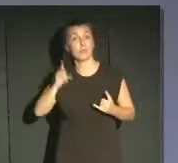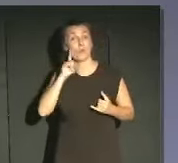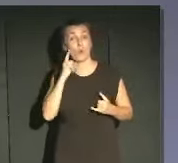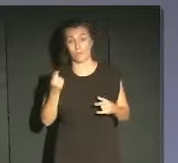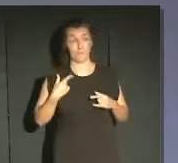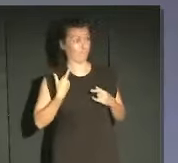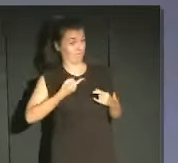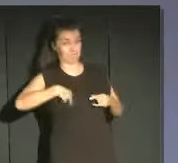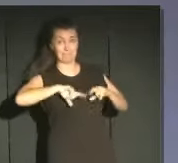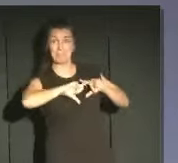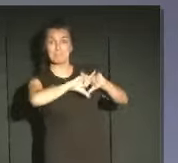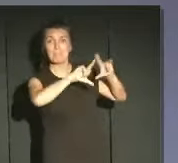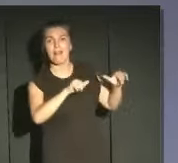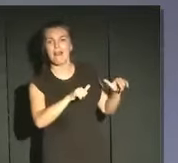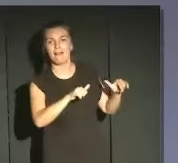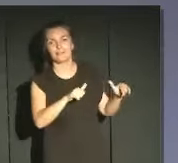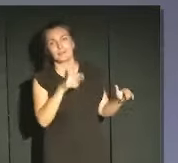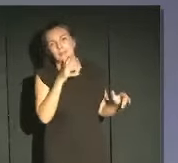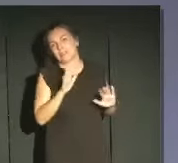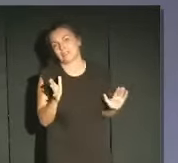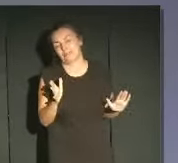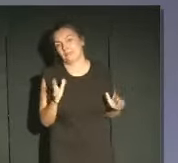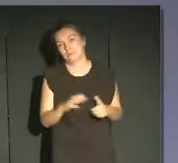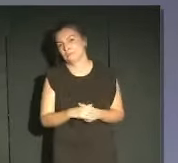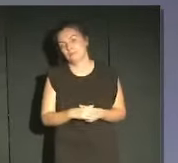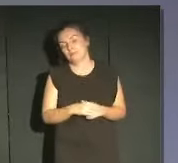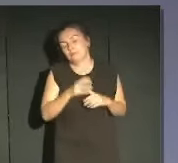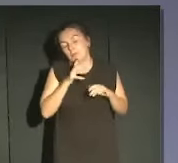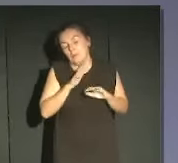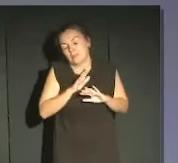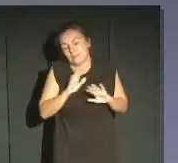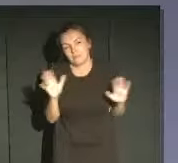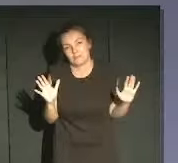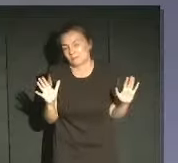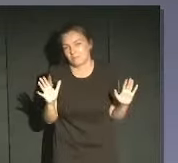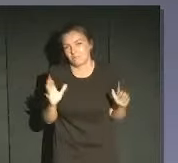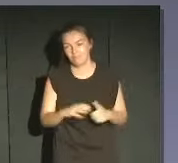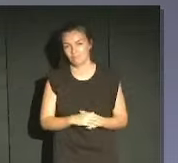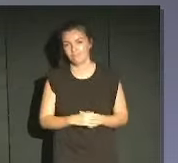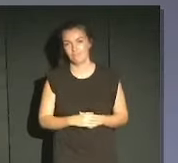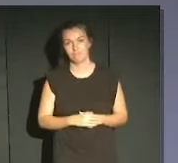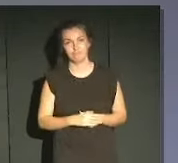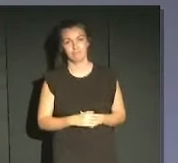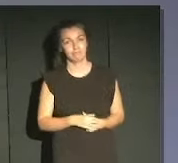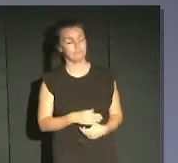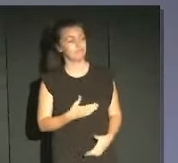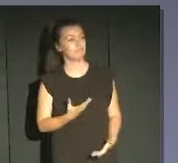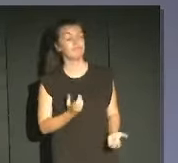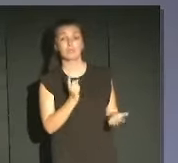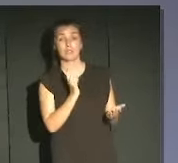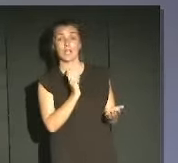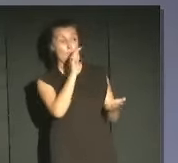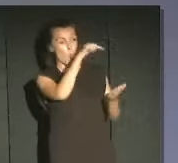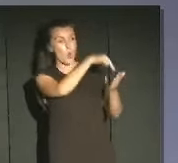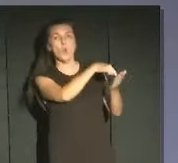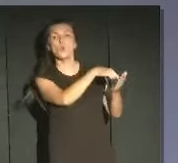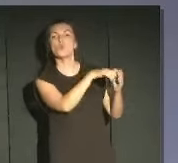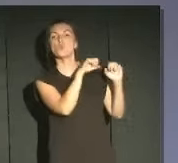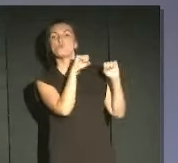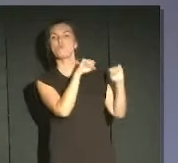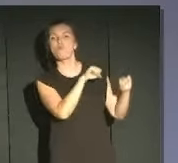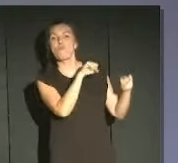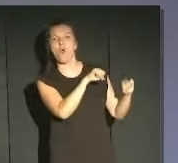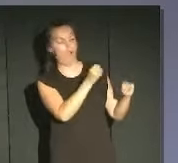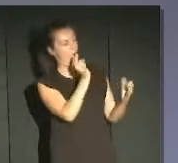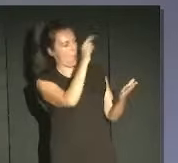nous il serait irresponsable irresponsable de snober les lieux de pouvoir et de